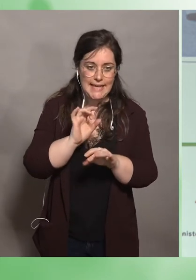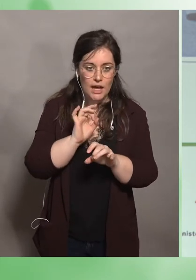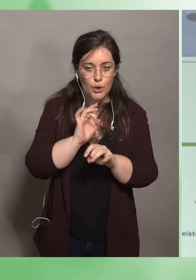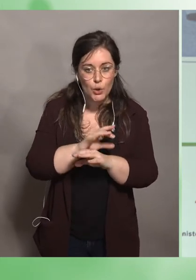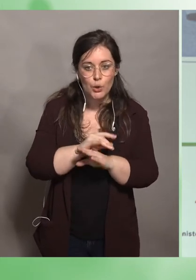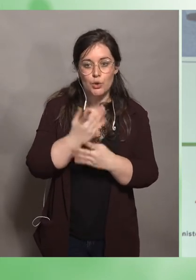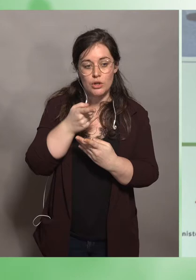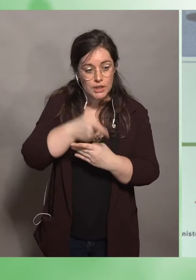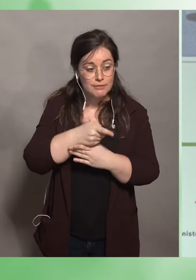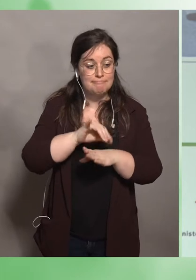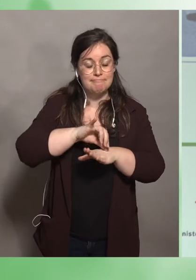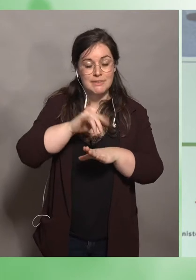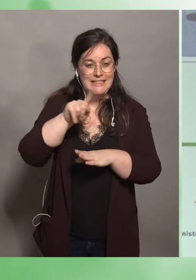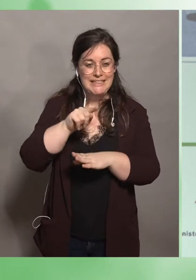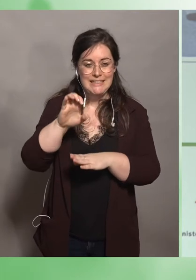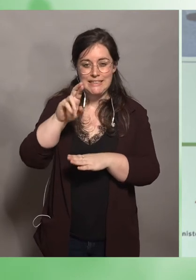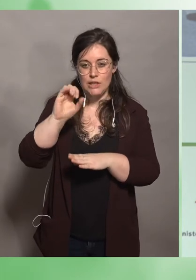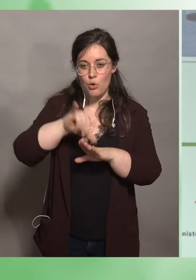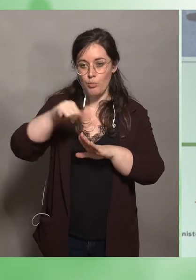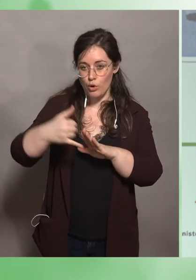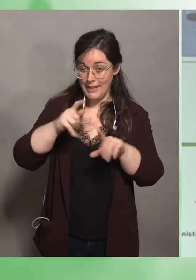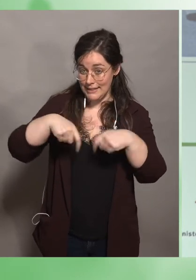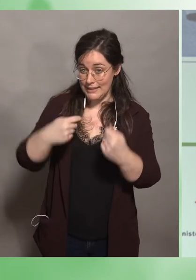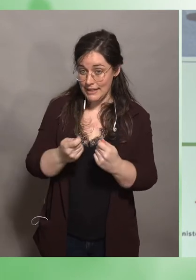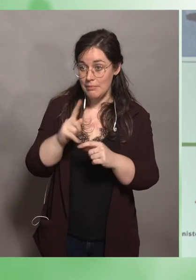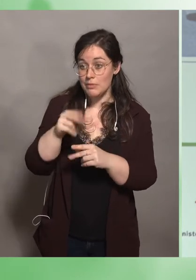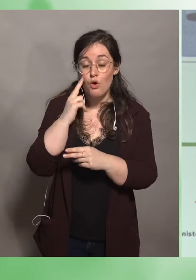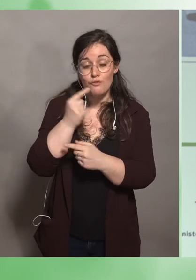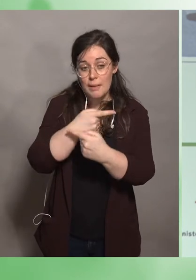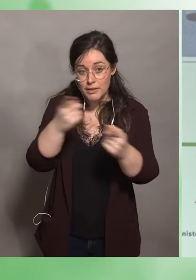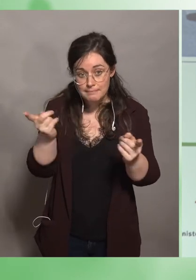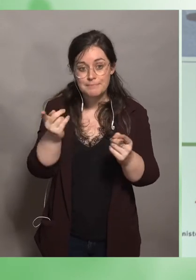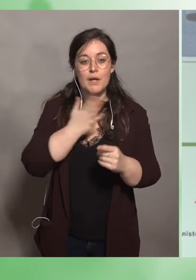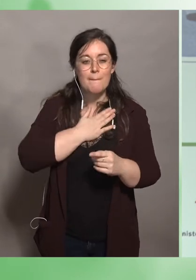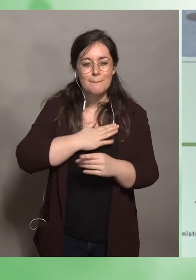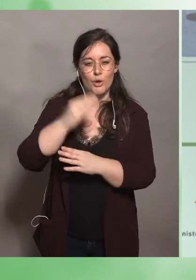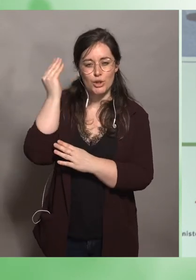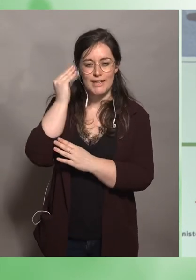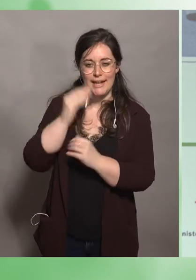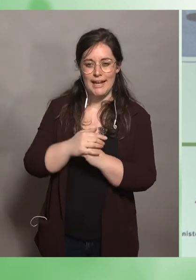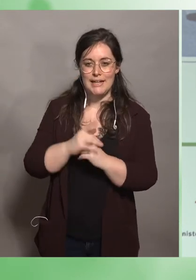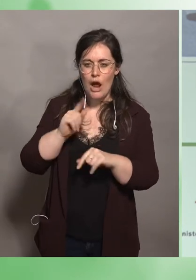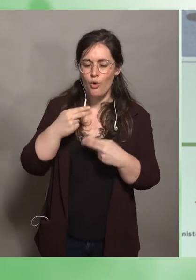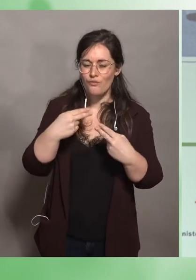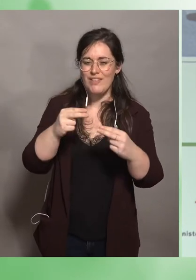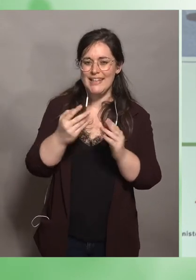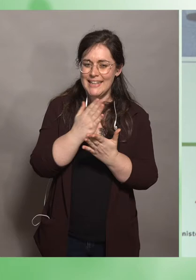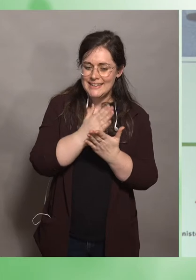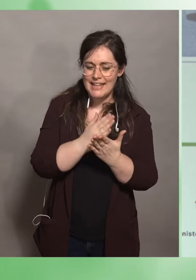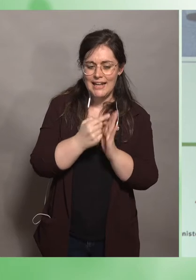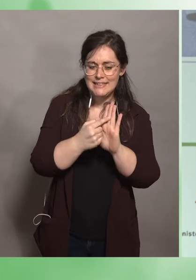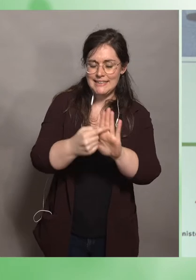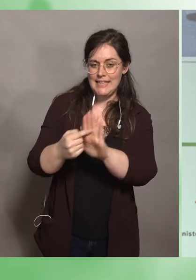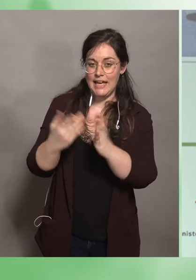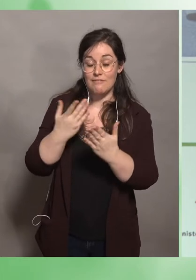die Zero Project Unternehmensdialoge, aber auch Unternehmen wie Ihre, die lernen wollen, aber auch die weiter teilen wollen, was